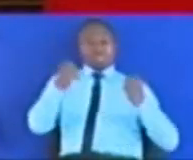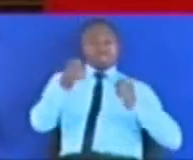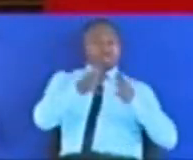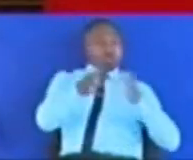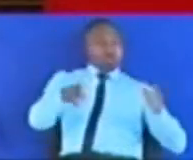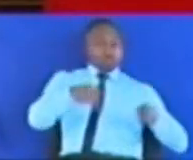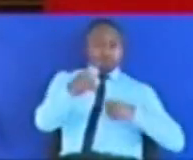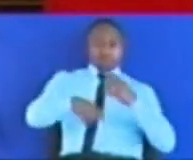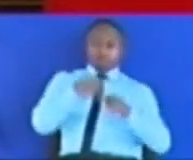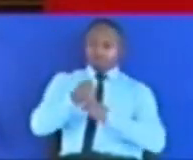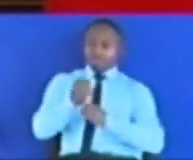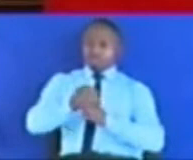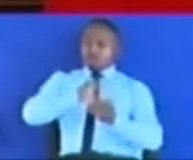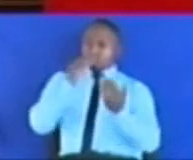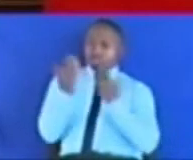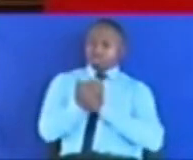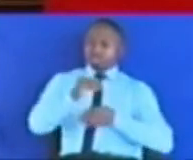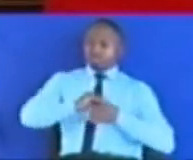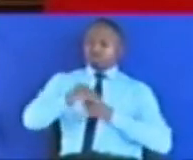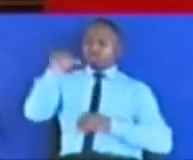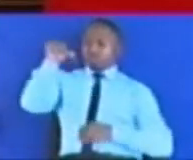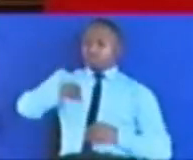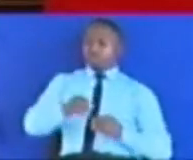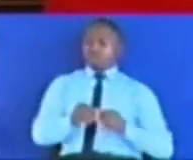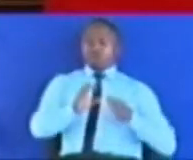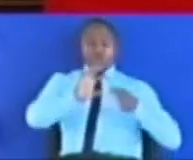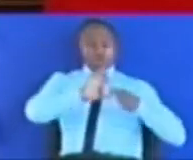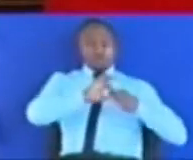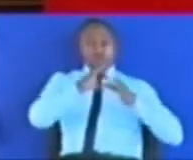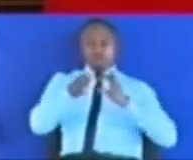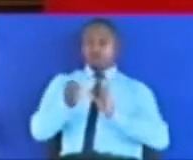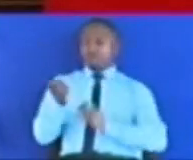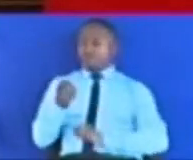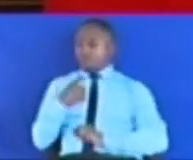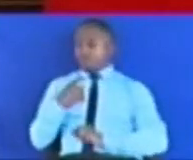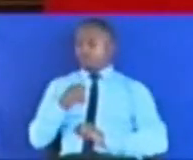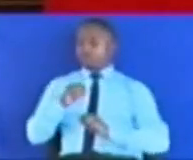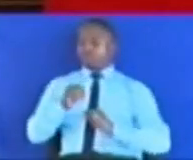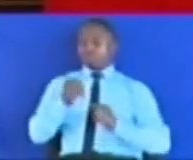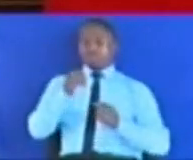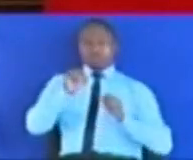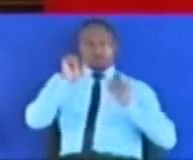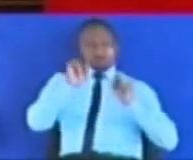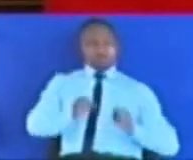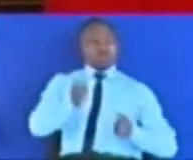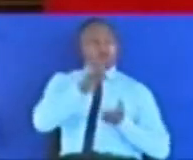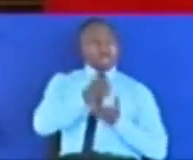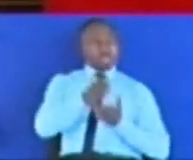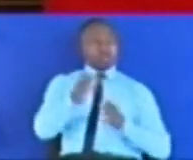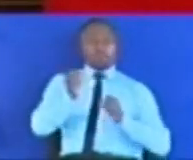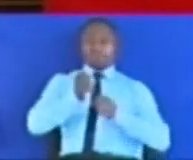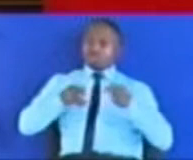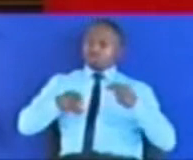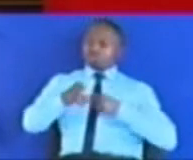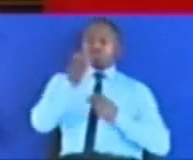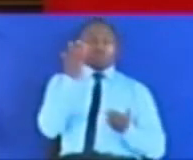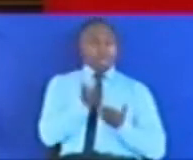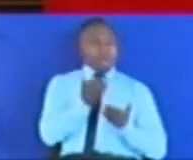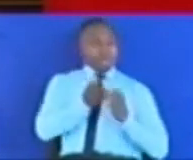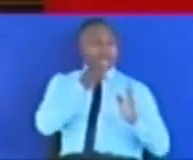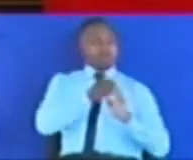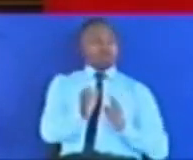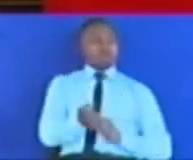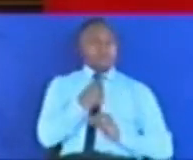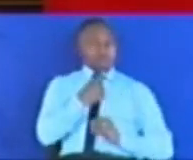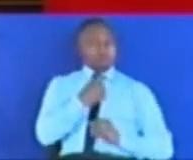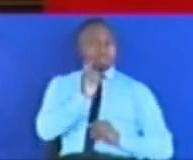kudhibiti matumizi mabaya kwenye mnyororo huu wa madawa, lakini tuhakikishe tunapata solution ya haraka ili madawa